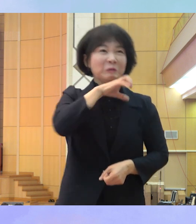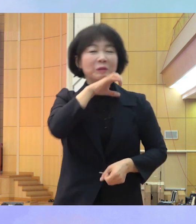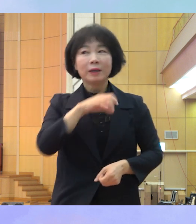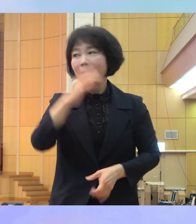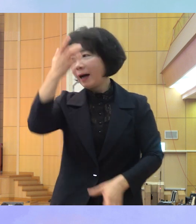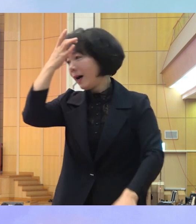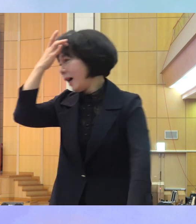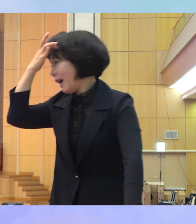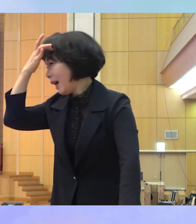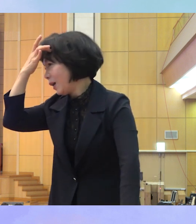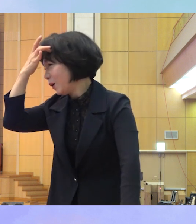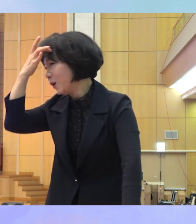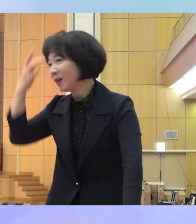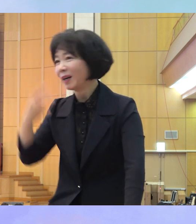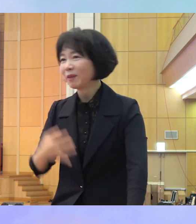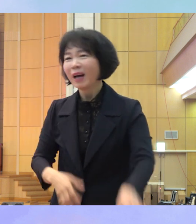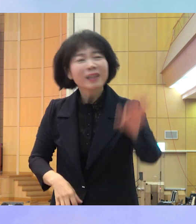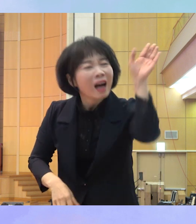이것은